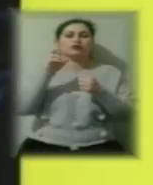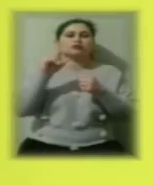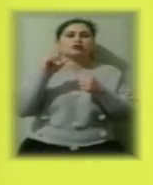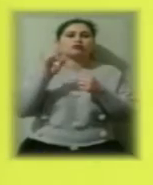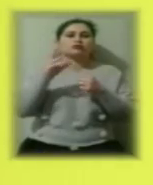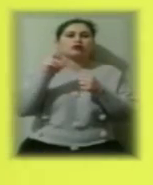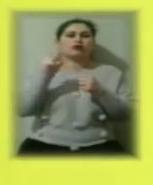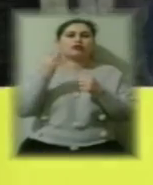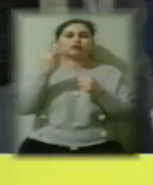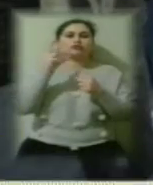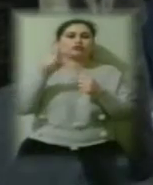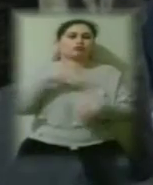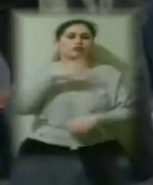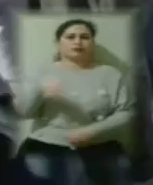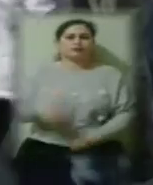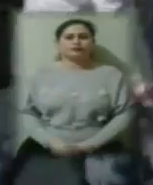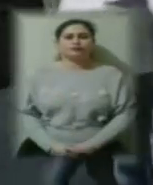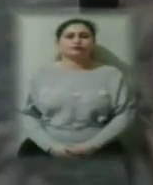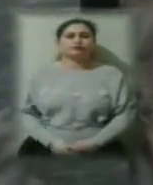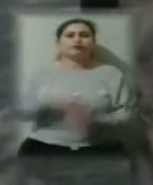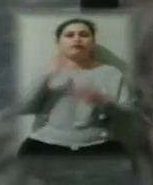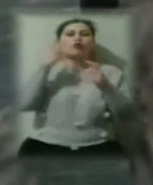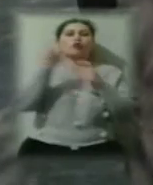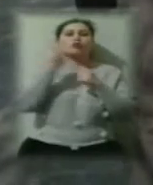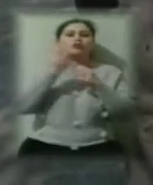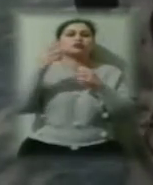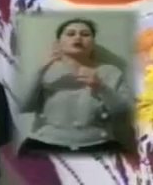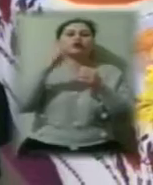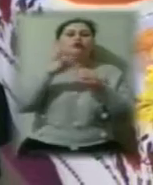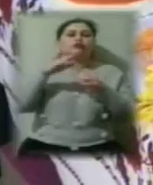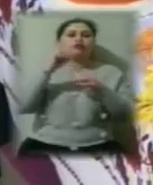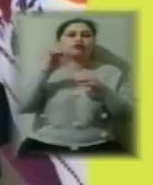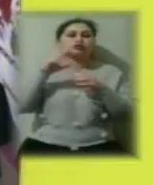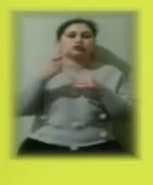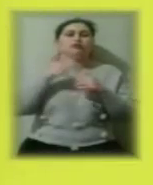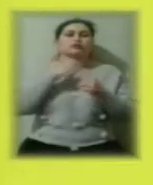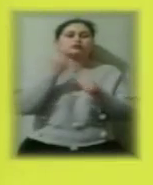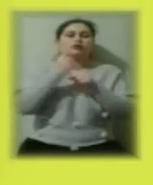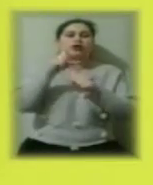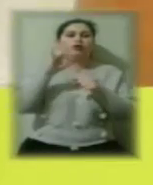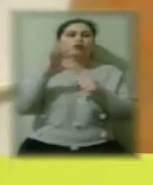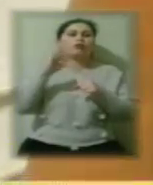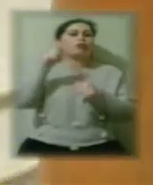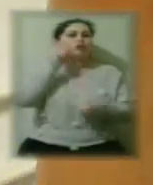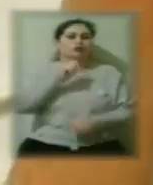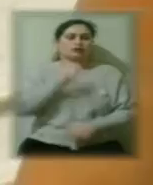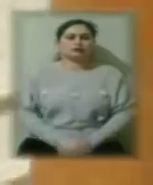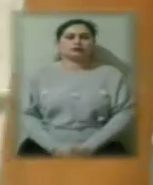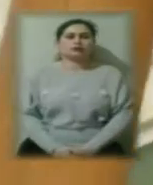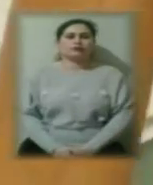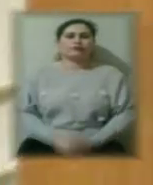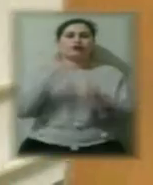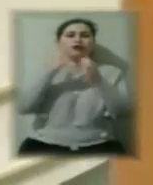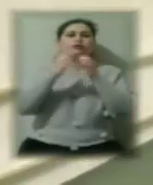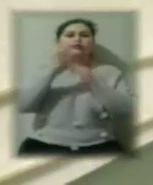людей. В обласному центрі народної творчості влаштували Хеллоуін по-українськи. Херсонець Віталій Дубіна